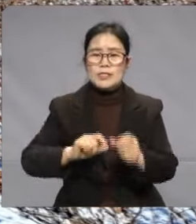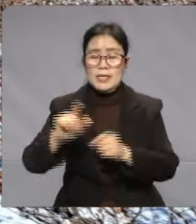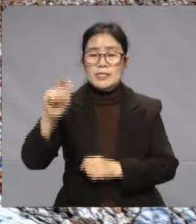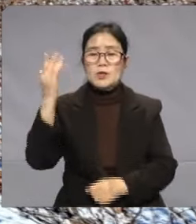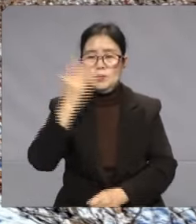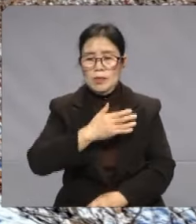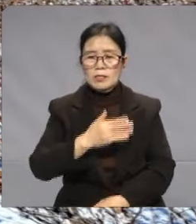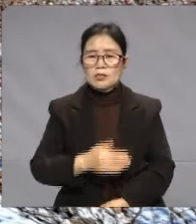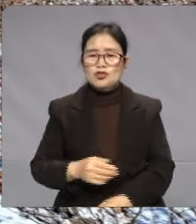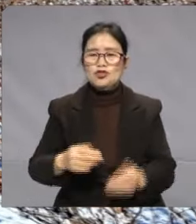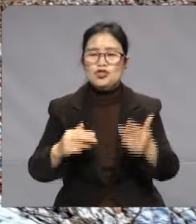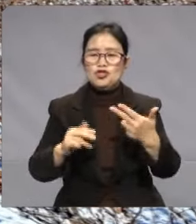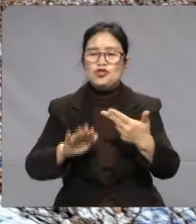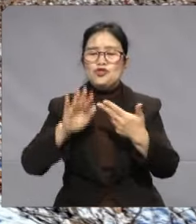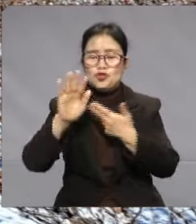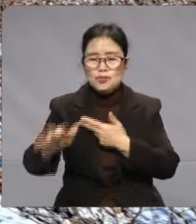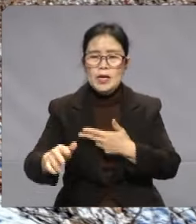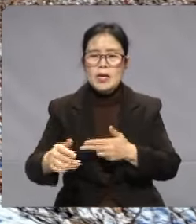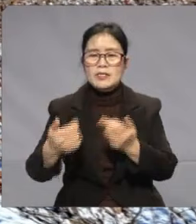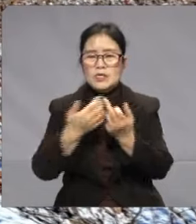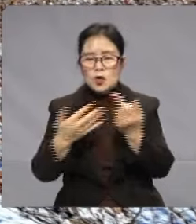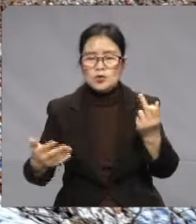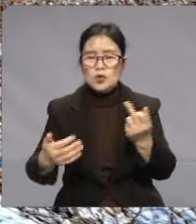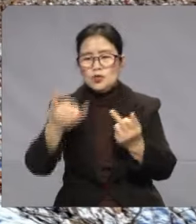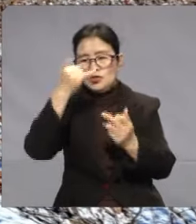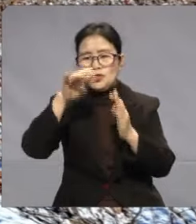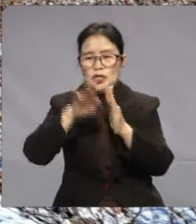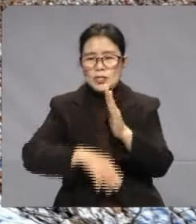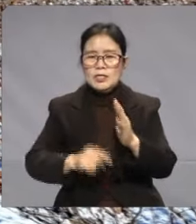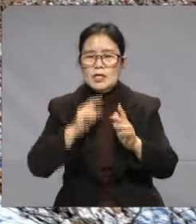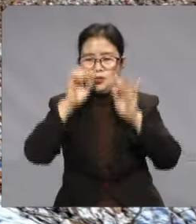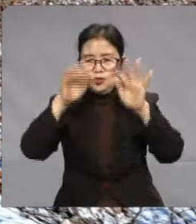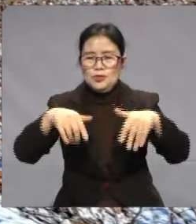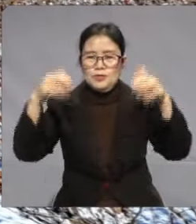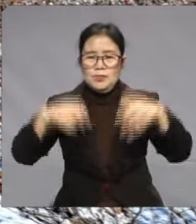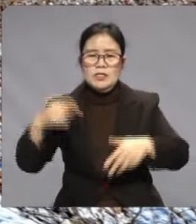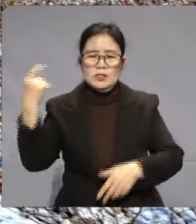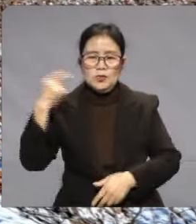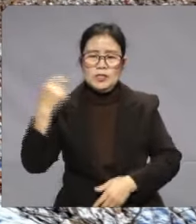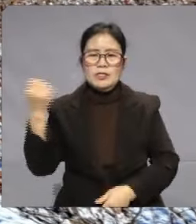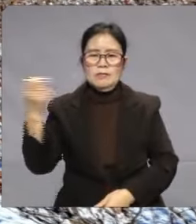맑겠고요 주 후반에는 영동과 충청 이남의 눈비 소식이 잡겠습니다 날씨였습니다